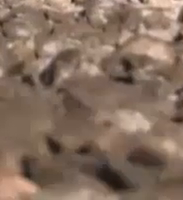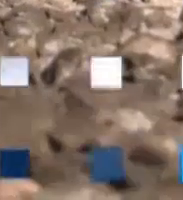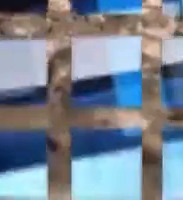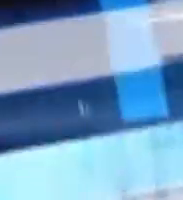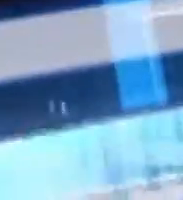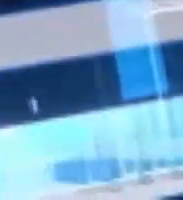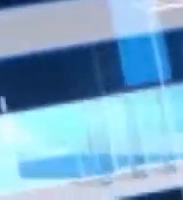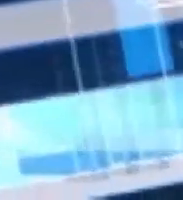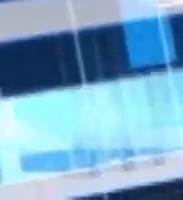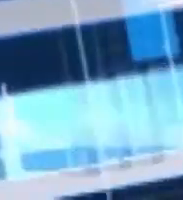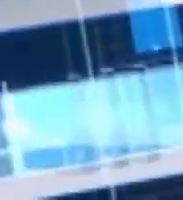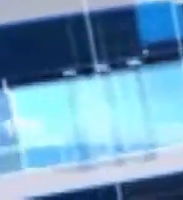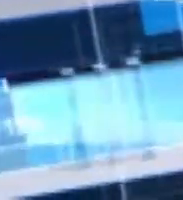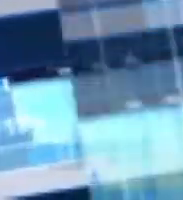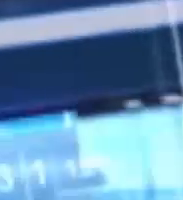города